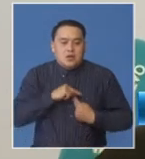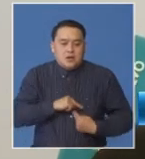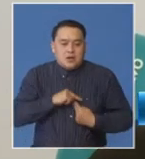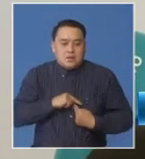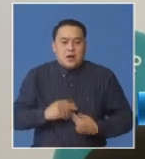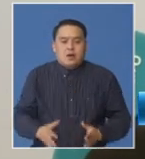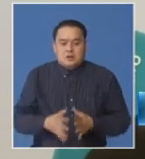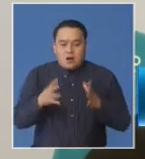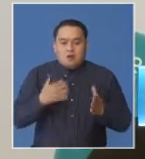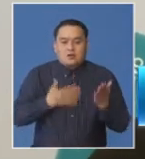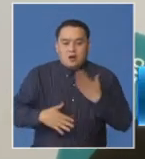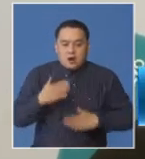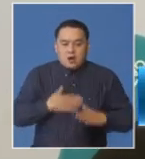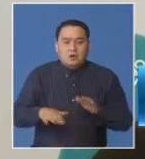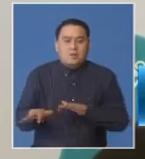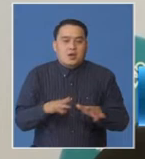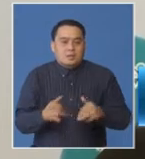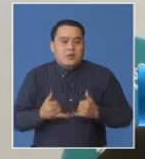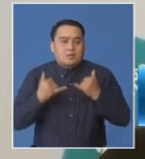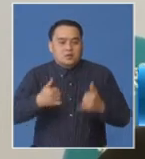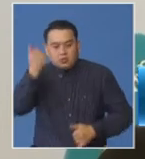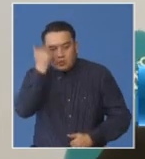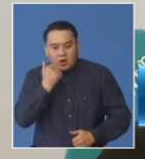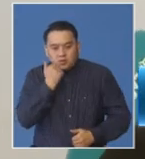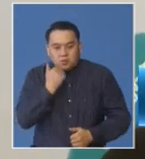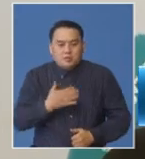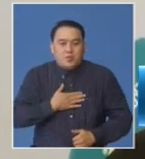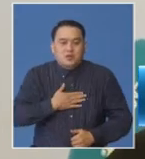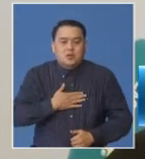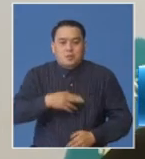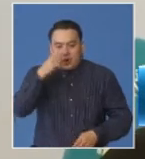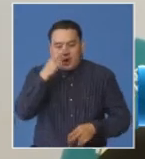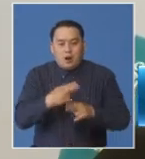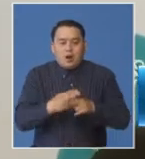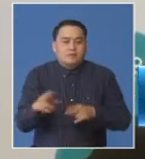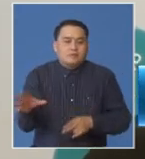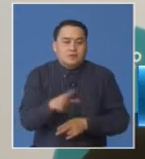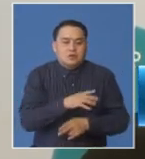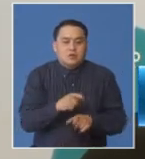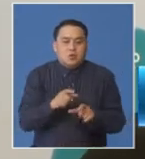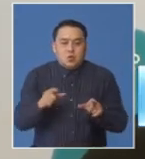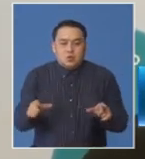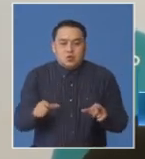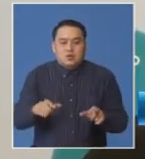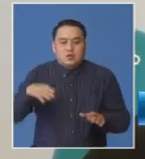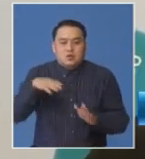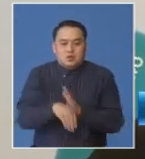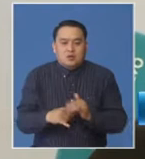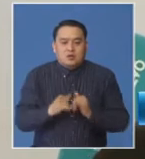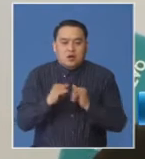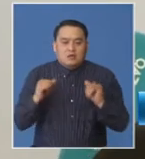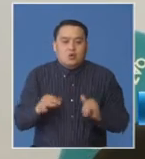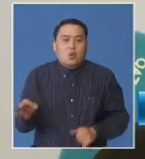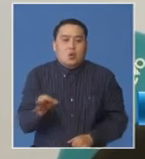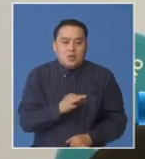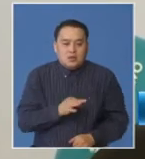Очень рад, что проводятся такие мероприятия. Спасибо, что почтили память моего брата и всех тех людей, кто внес вклад в развитие